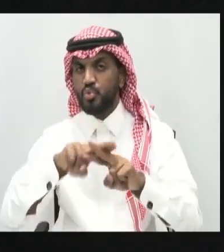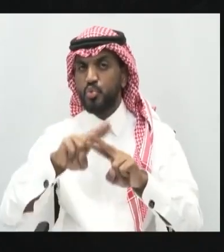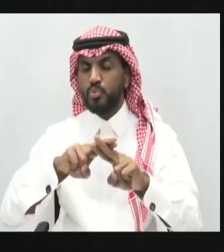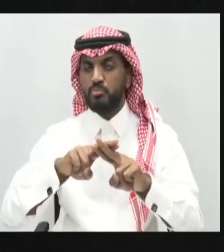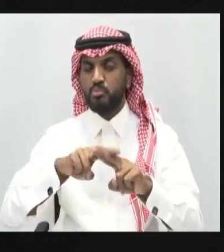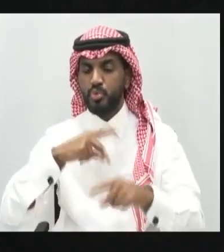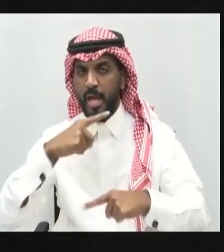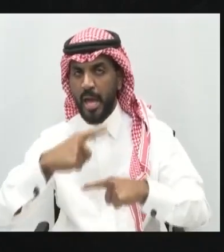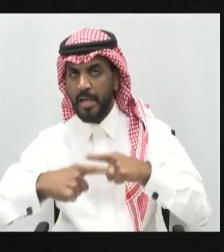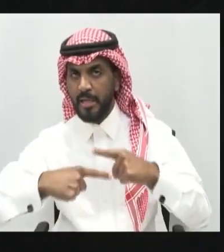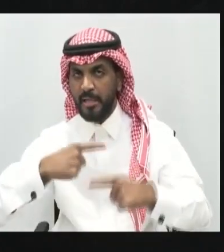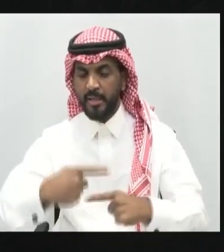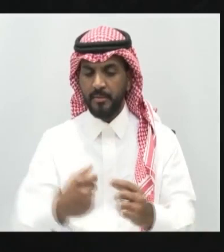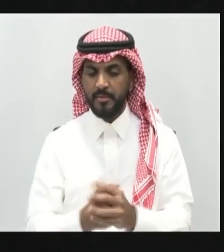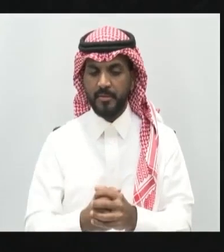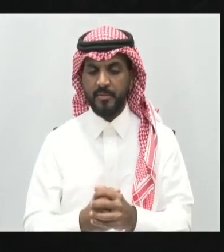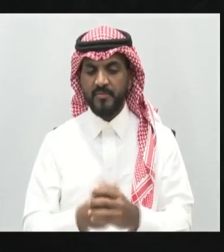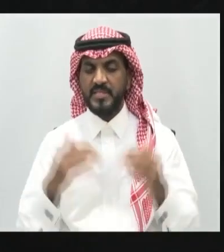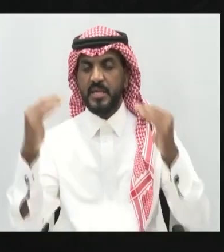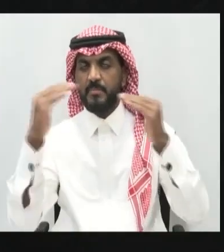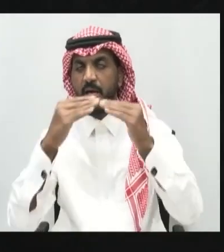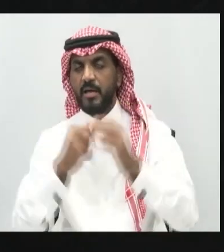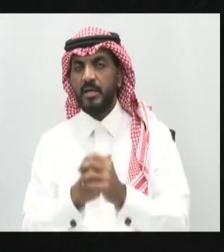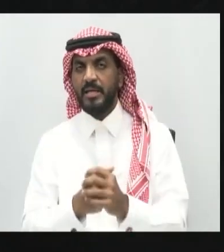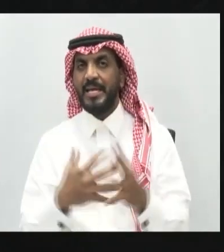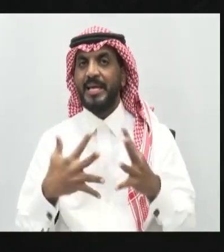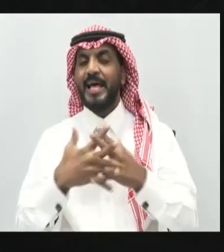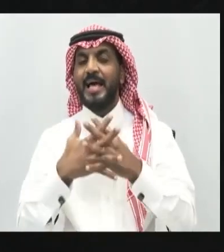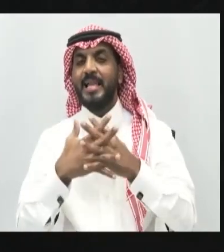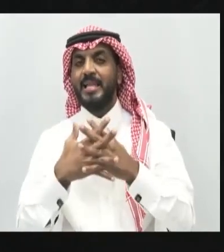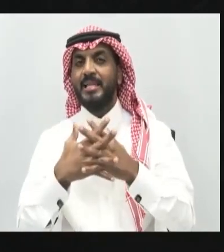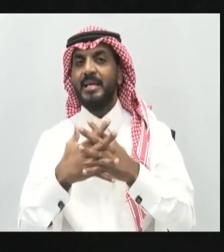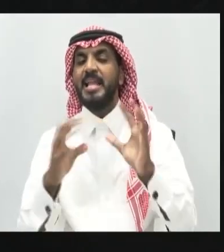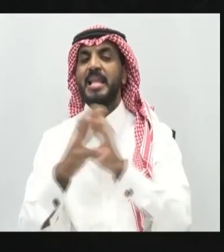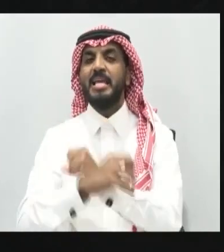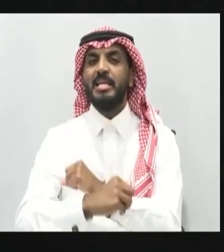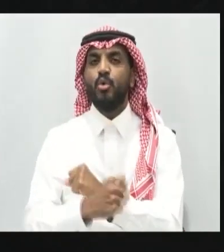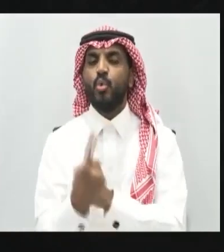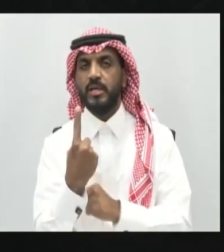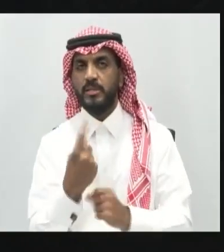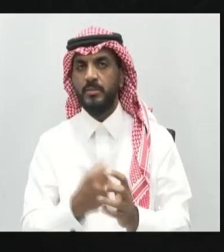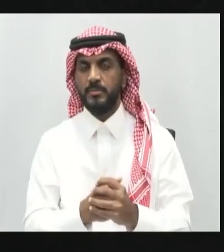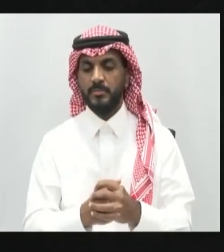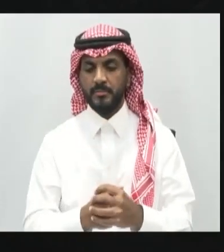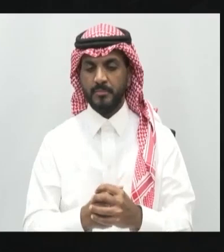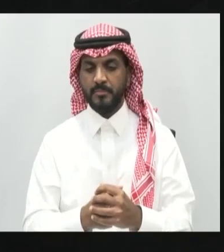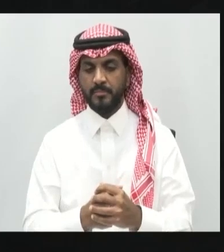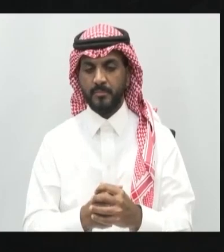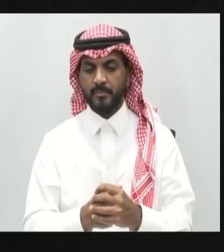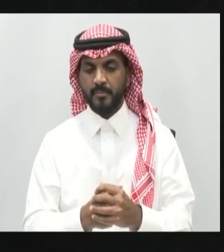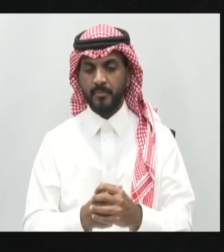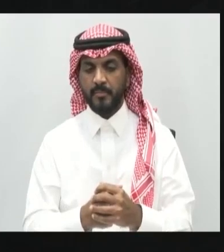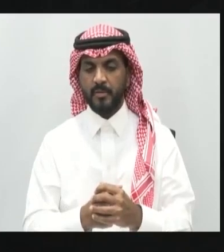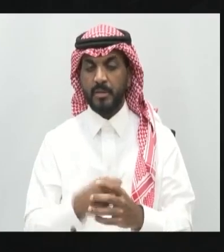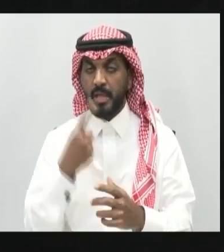النجوم متحركه في السماء خلال الليله الواحده